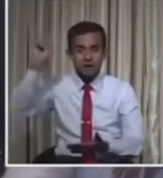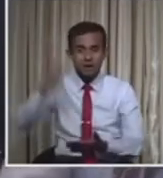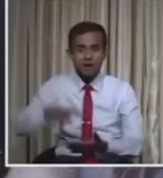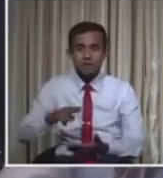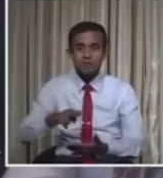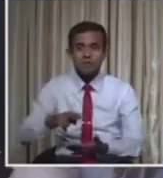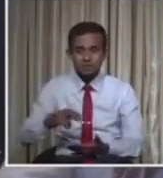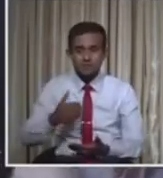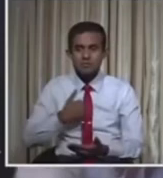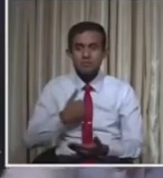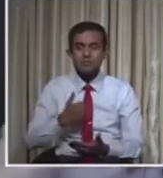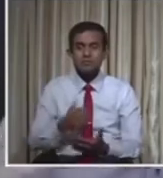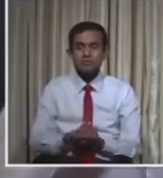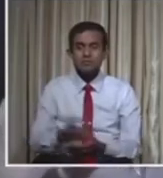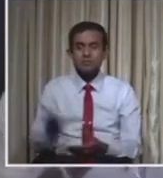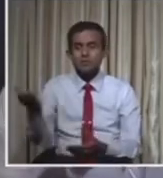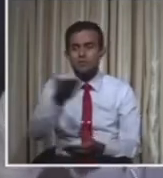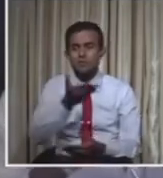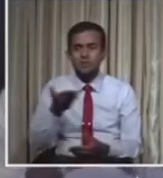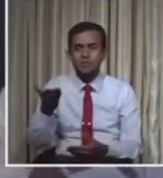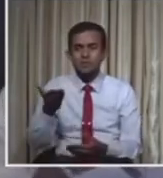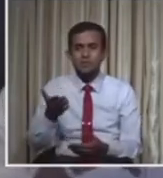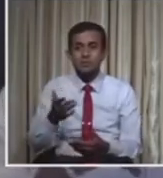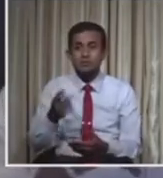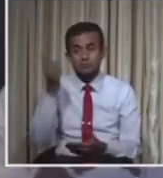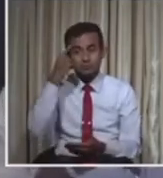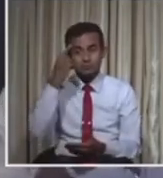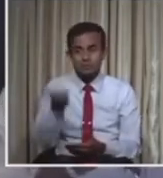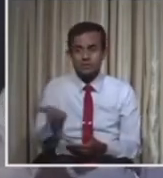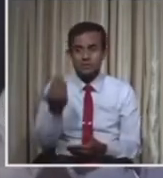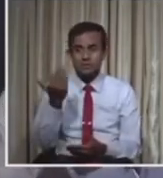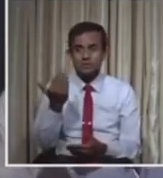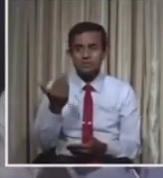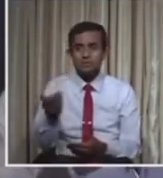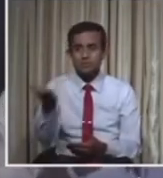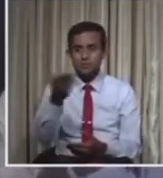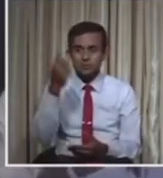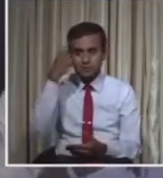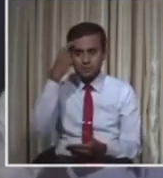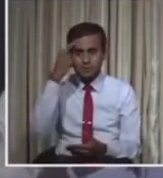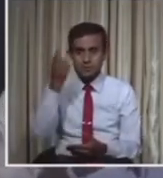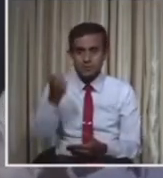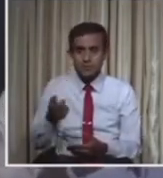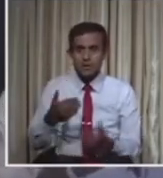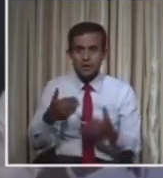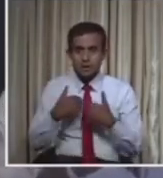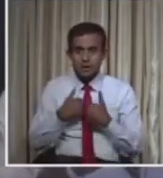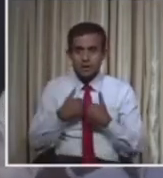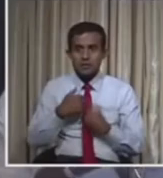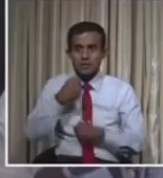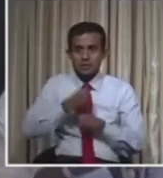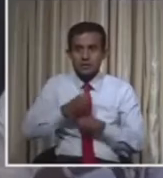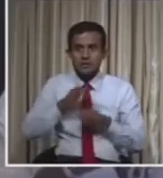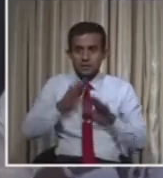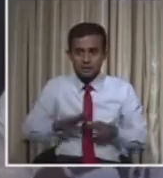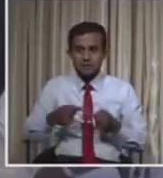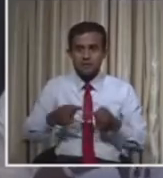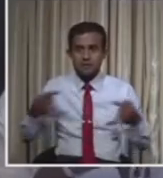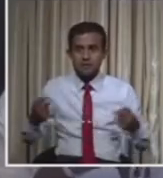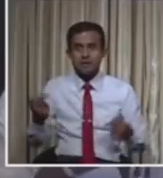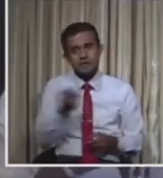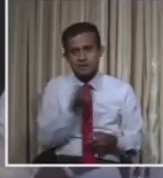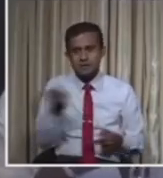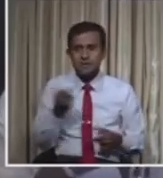වාර්තා කරනවා තමුන්නාසල බොහොම මතක තියාගන්න තමුන්නාසේ හිතුවද මේ අපි ආණ්ඩුවෙත් ඉඳලා තියෙනවා විපක්ෂෙත් ඉඳලා